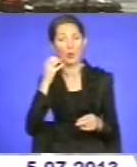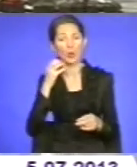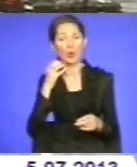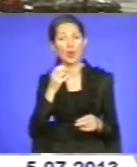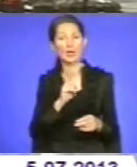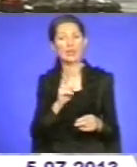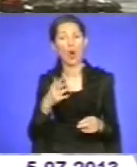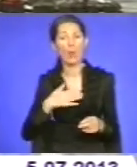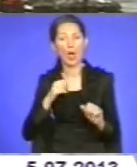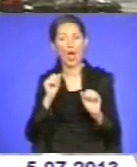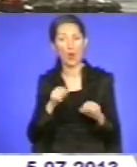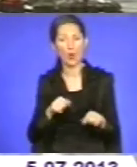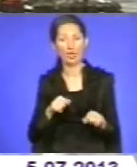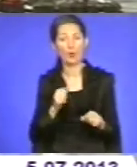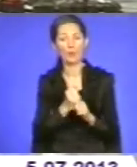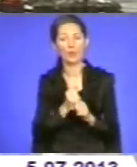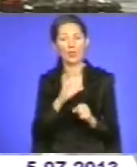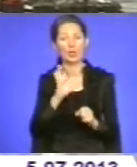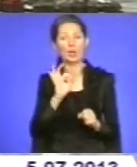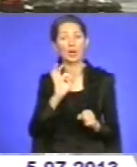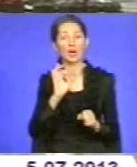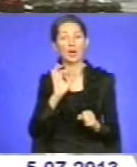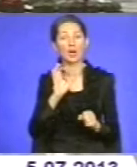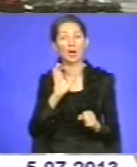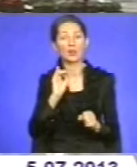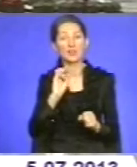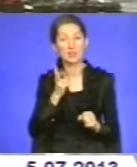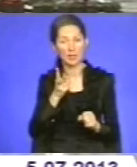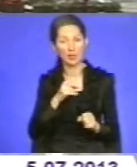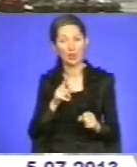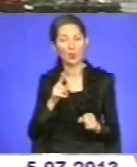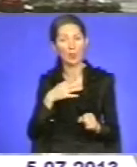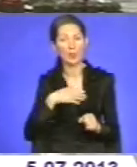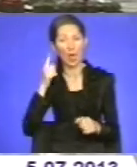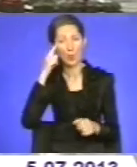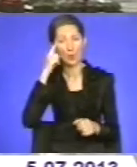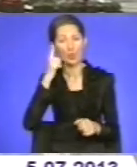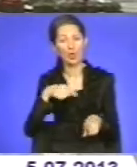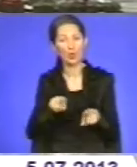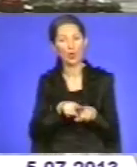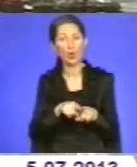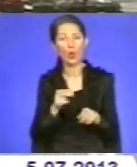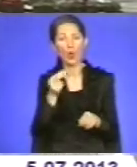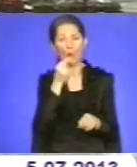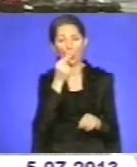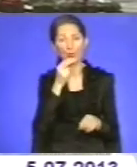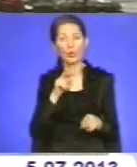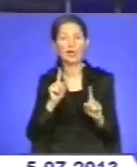таки зготовляти сока. І чому нам не подумати, щоб сьогодні про таку продукцію натуральні